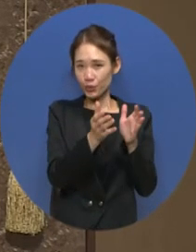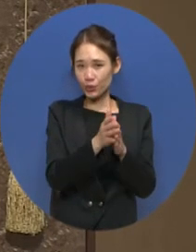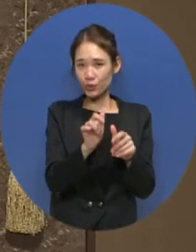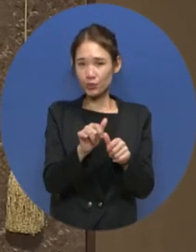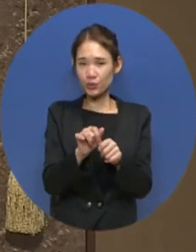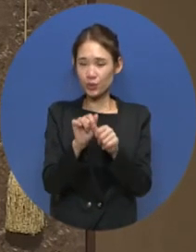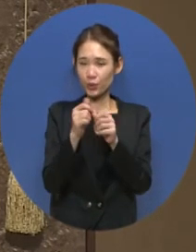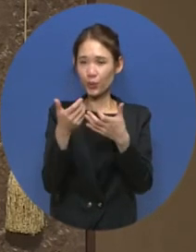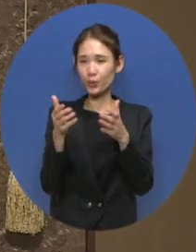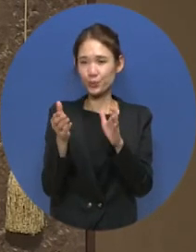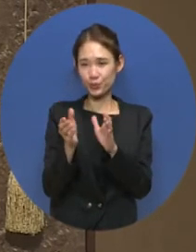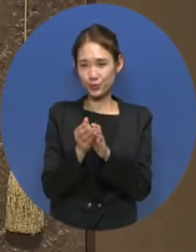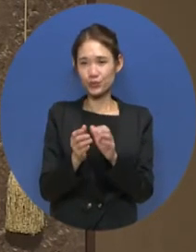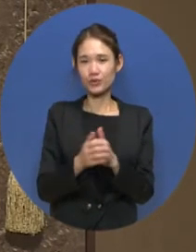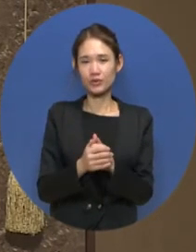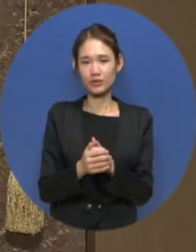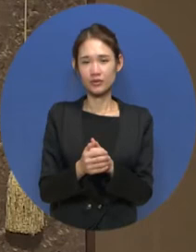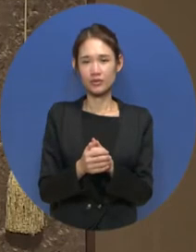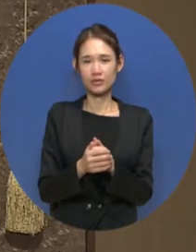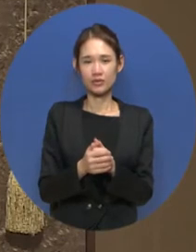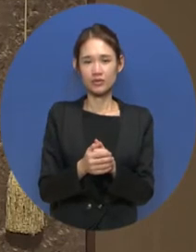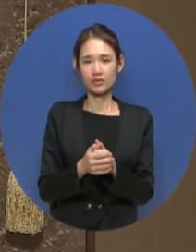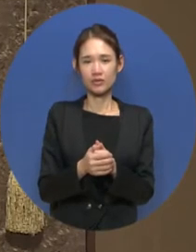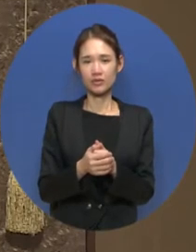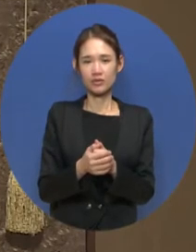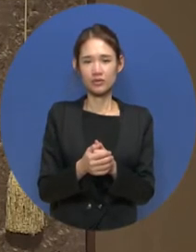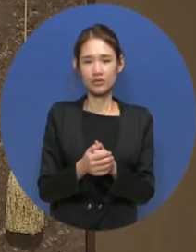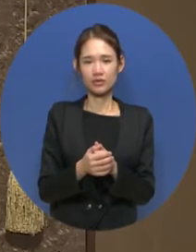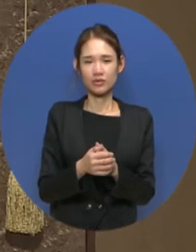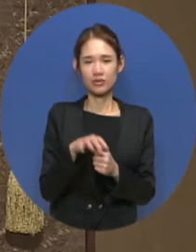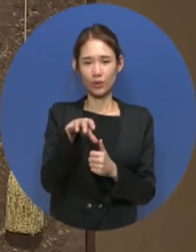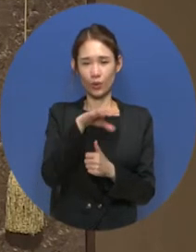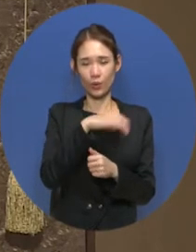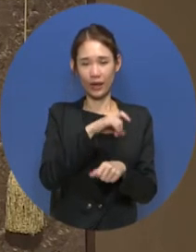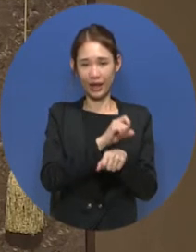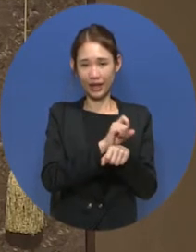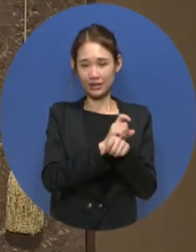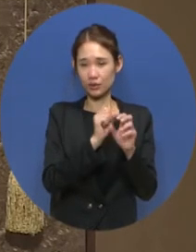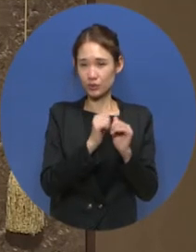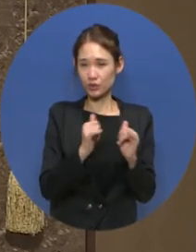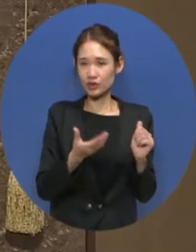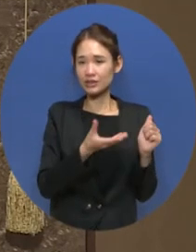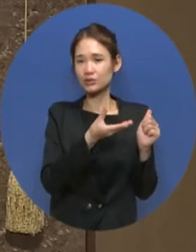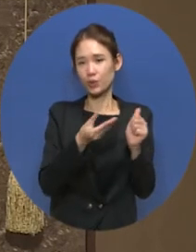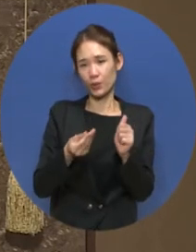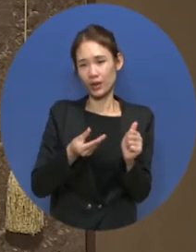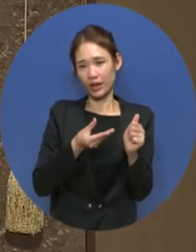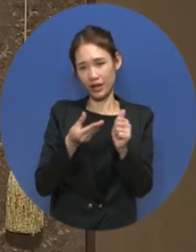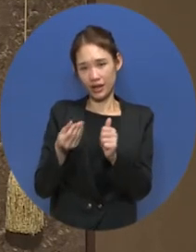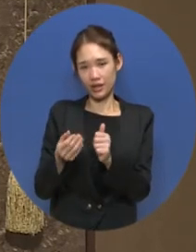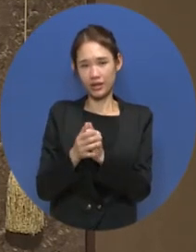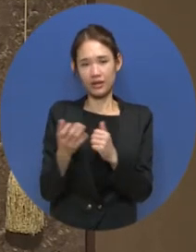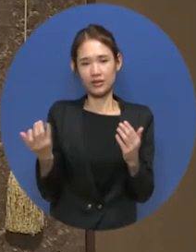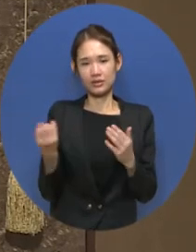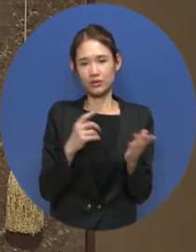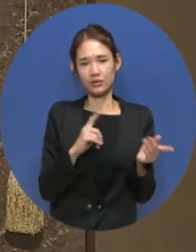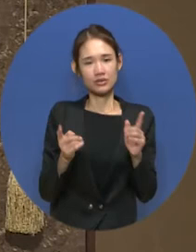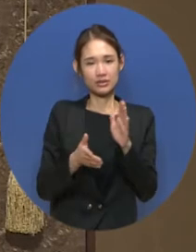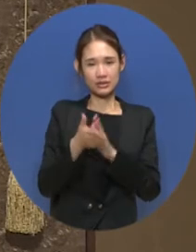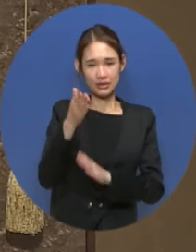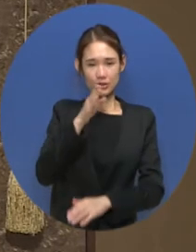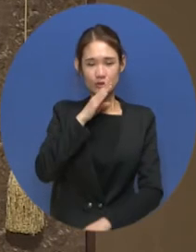이제 복지부라든지 고용부라든지 이런 곳에 이제 행정에 계신 분들을 또 초대를 해서 직업재활의